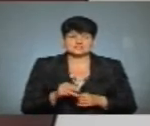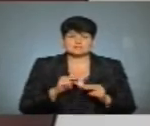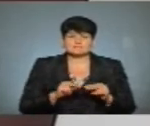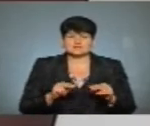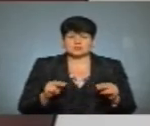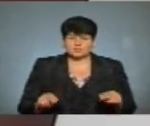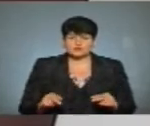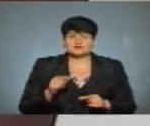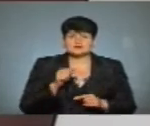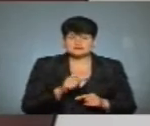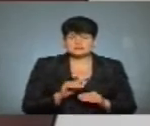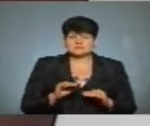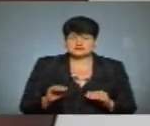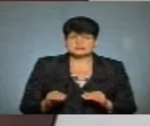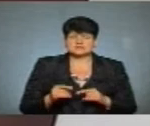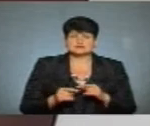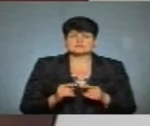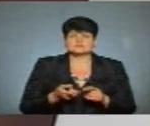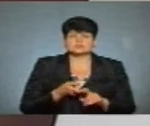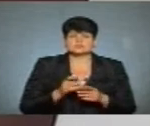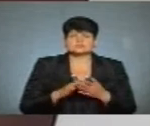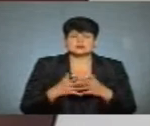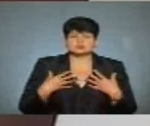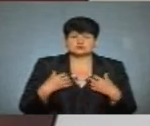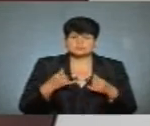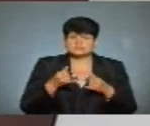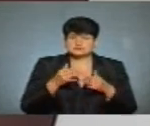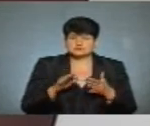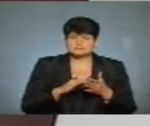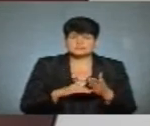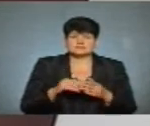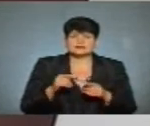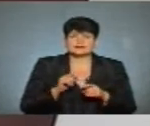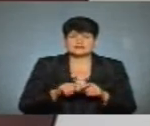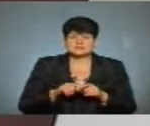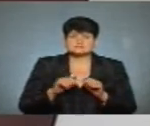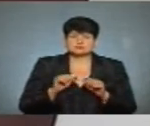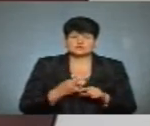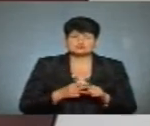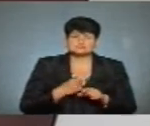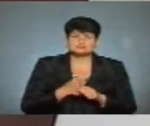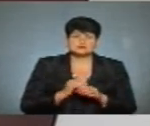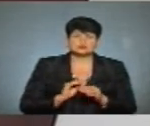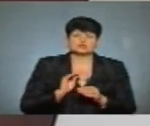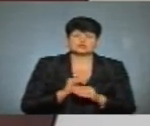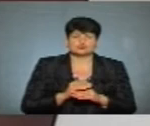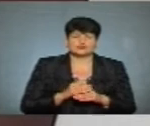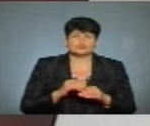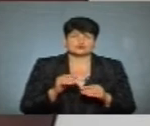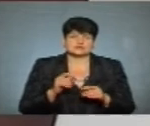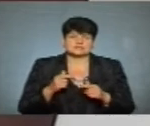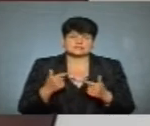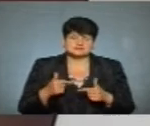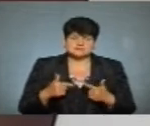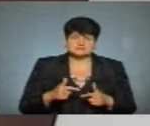словами, ті абітурієнти, які через стан здоров'я сьогодні не змогли скласти тест, зможуть це зробити під час додаткової сесії ЗНО. Вона